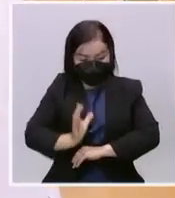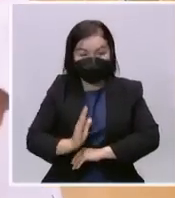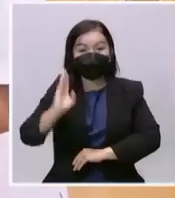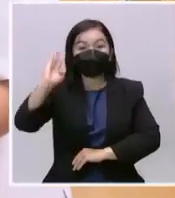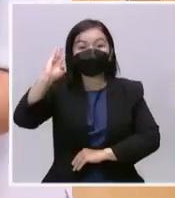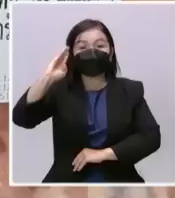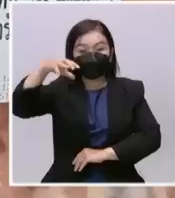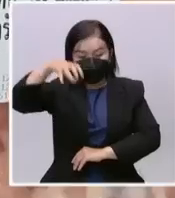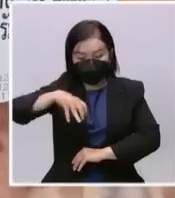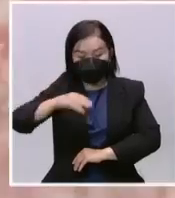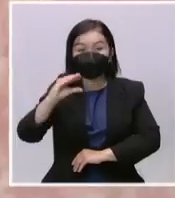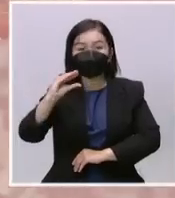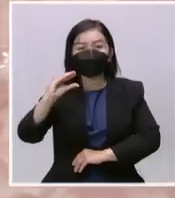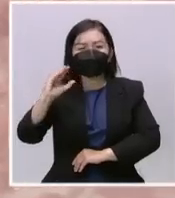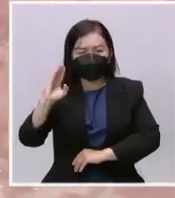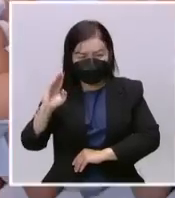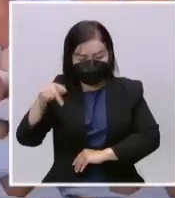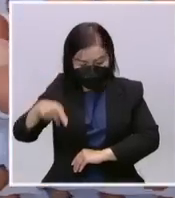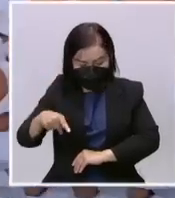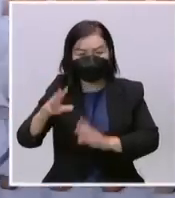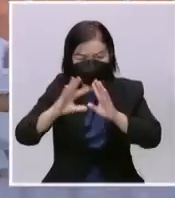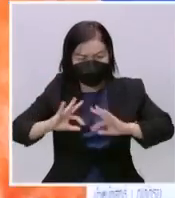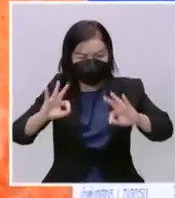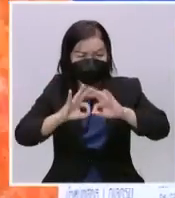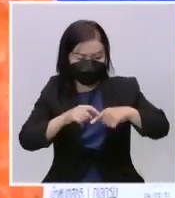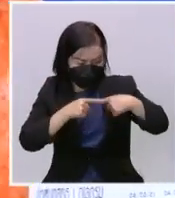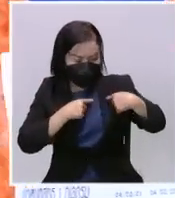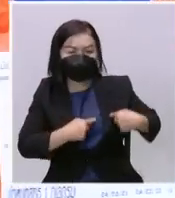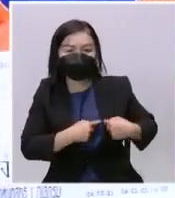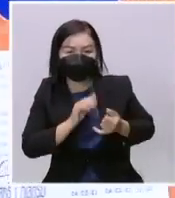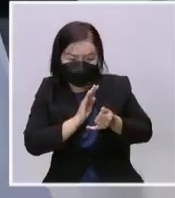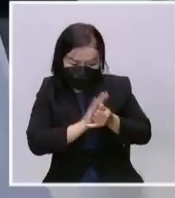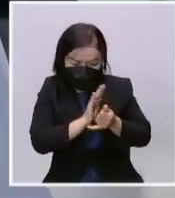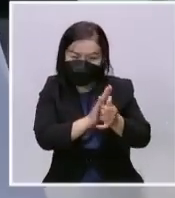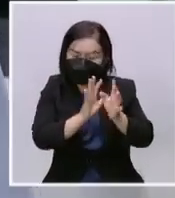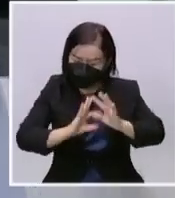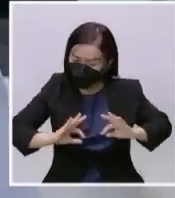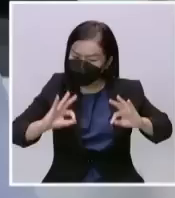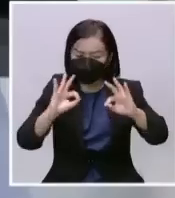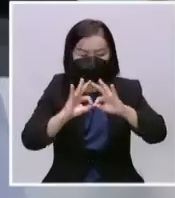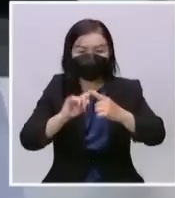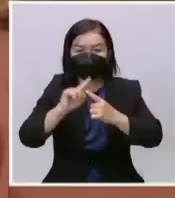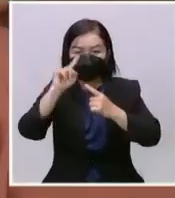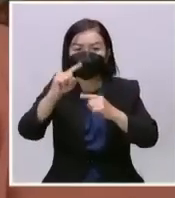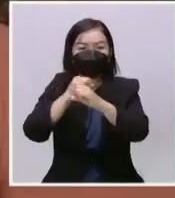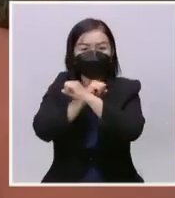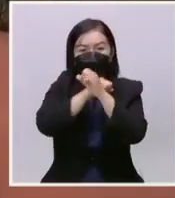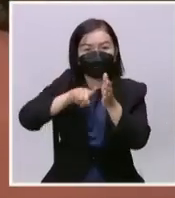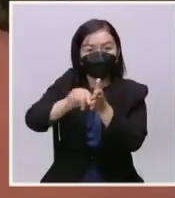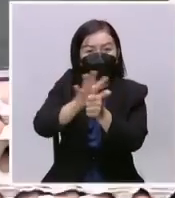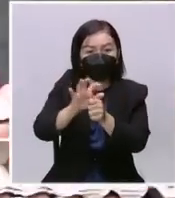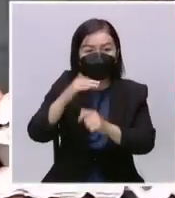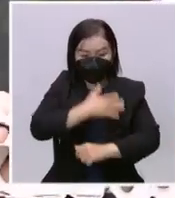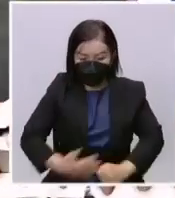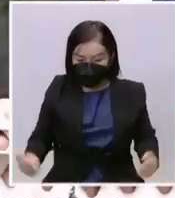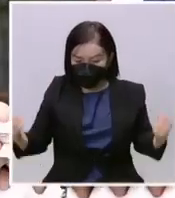ธ์ยังกล่าวด้วยนะครับว่ากำลังใจเป็นสิ่งสำคัญที่สุดในยามวิกฤตแบบนี้สิ่งที่จะช่วยสู้กับไวรัสคือภูมิคุ้มกัน